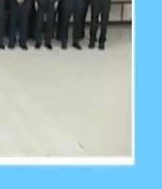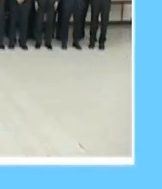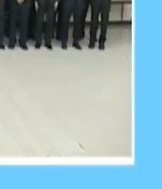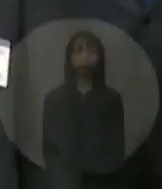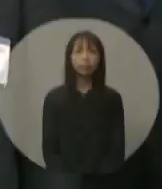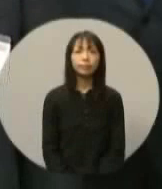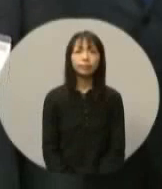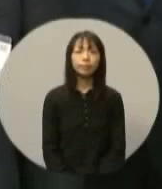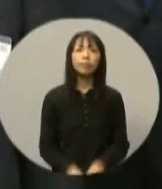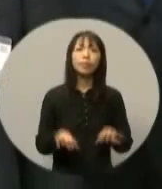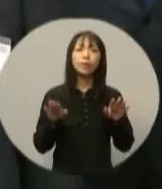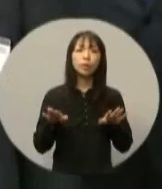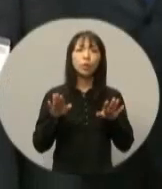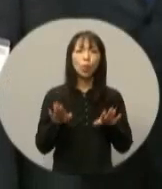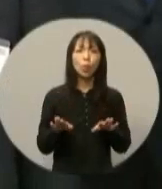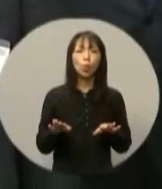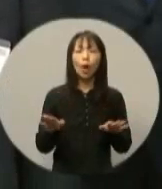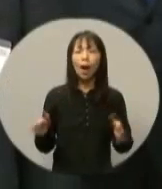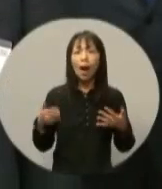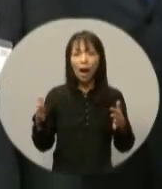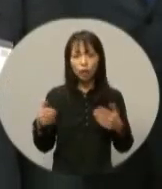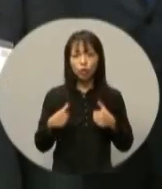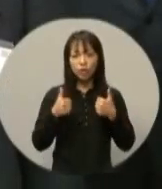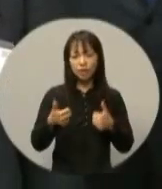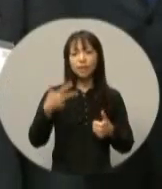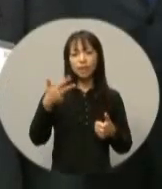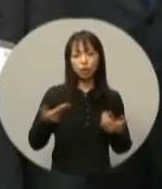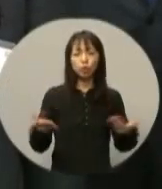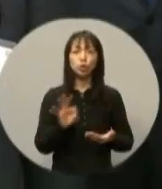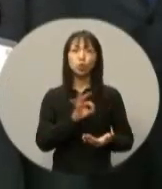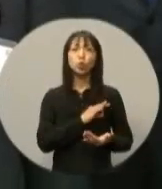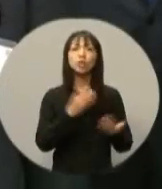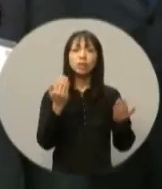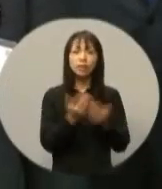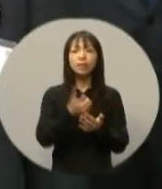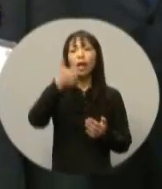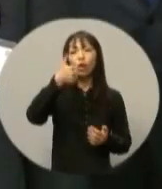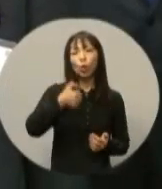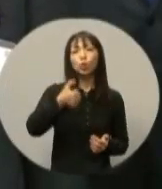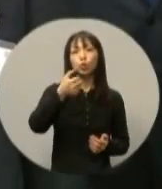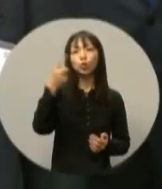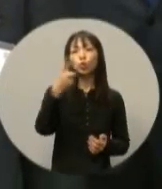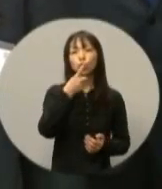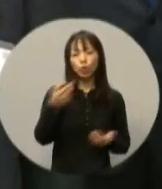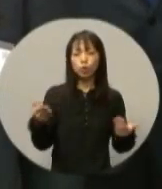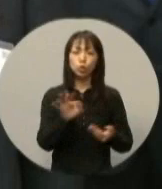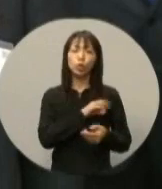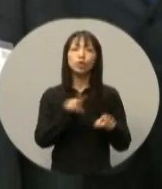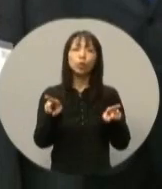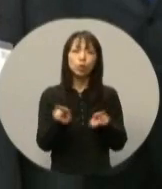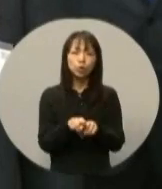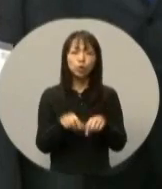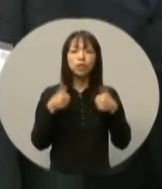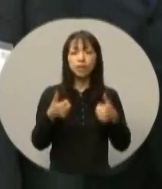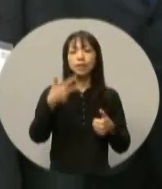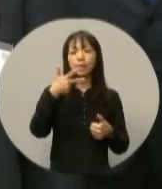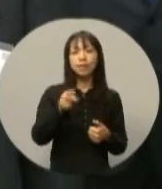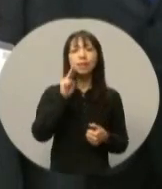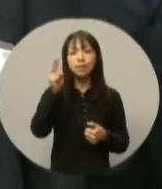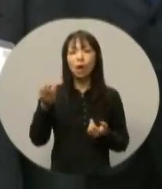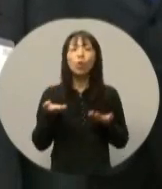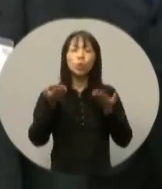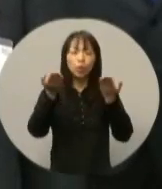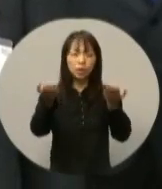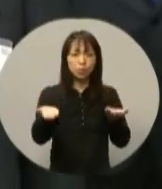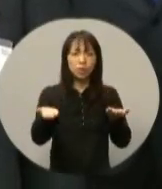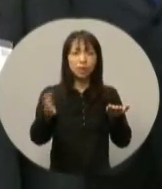茅ヶ崎え今日はこの春茅ヶ崎市の職員になったえ55名の職員と共に茅ヶ崎市科をお送りしまし